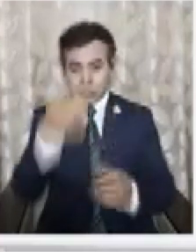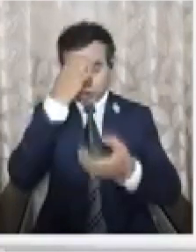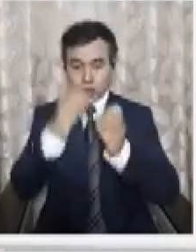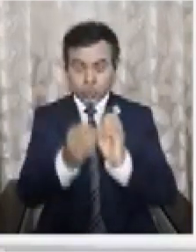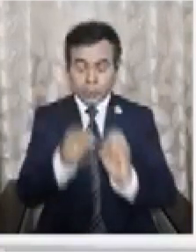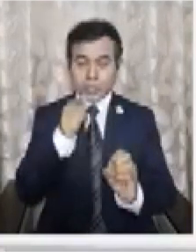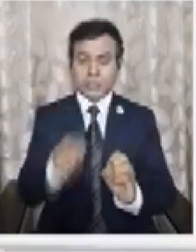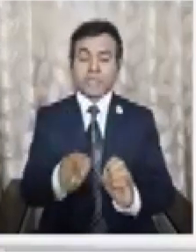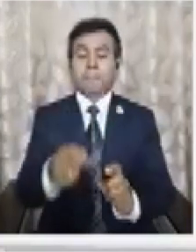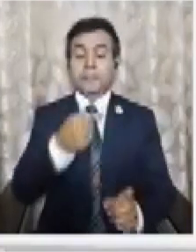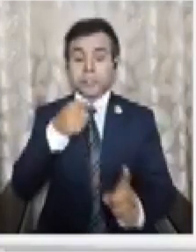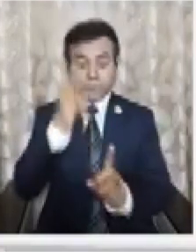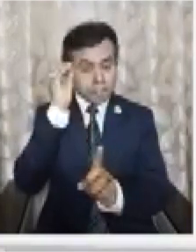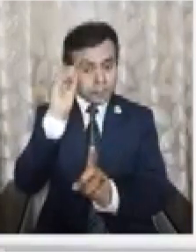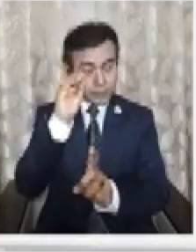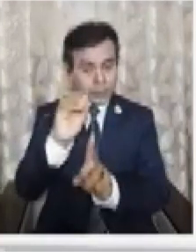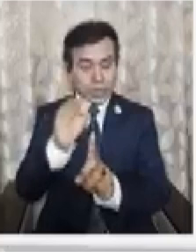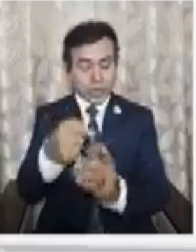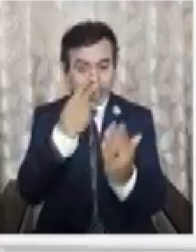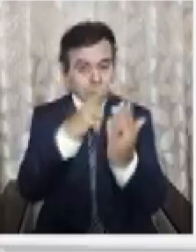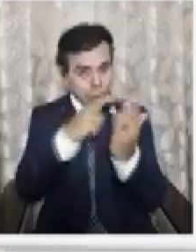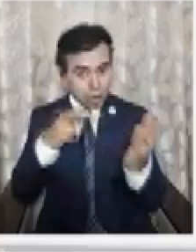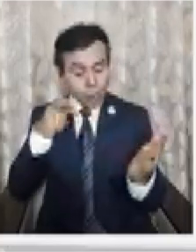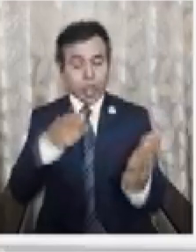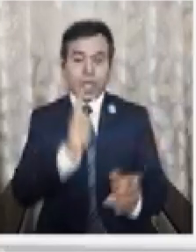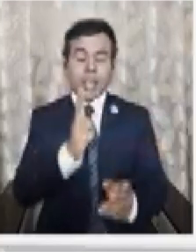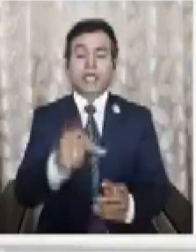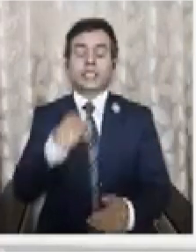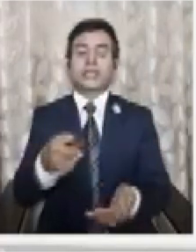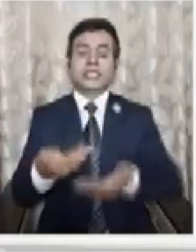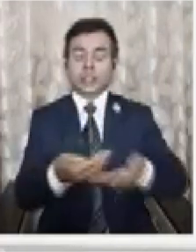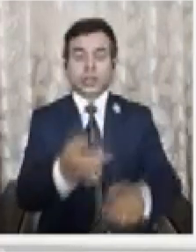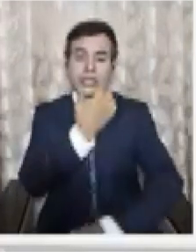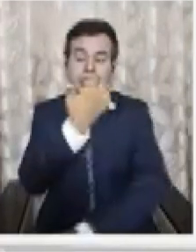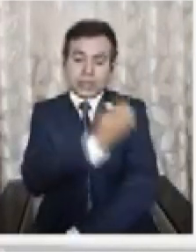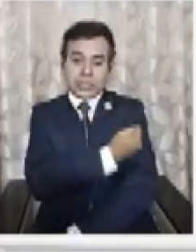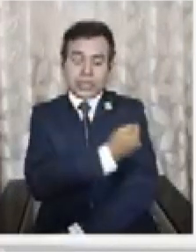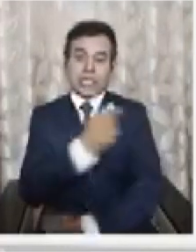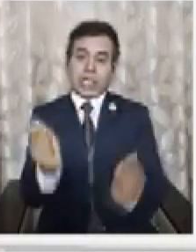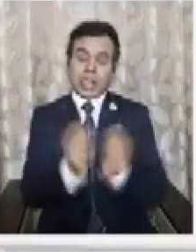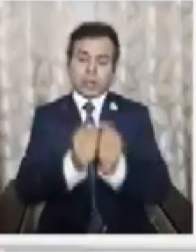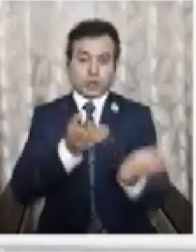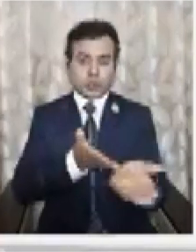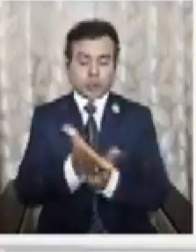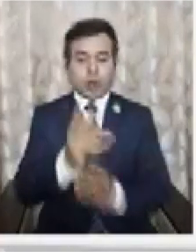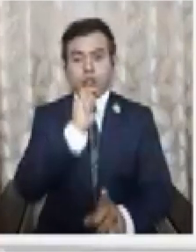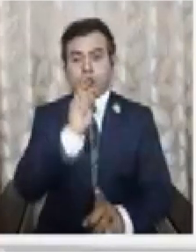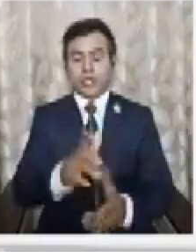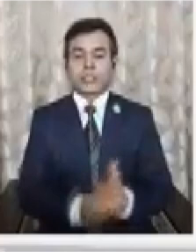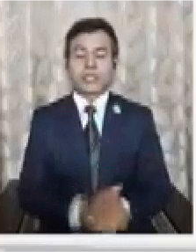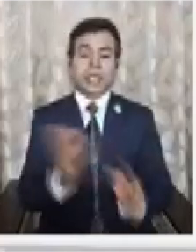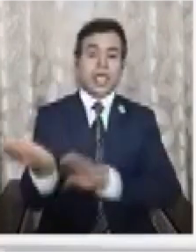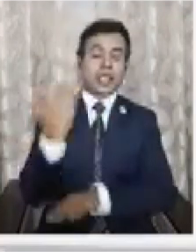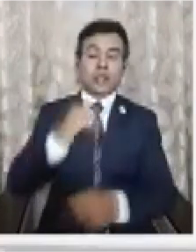স্বাস্থ্যকর্মীদেরকে কোভিড-19 মহামারী চলাকালীন সময়ে টিকাদান কর্মসূচি পরিচালনার জন্য প্রয়োজনীয় নিয়মাবলী